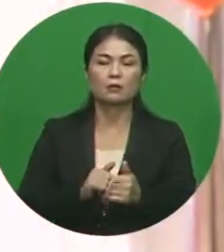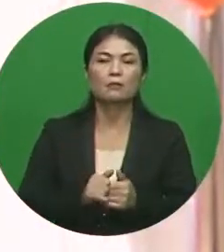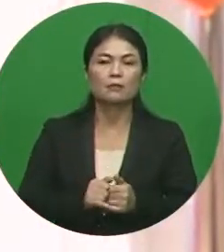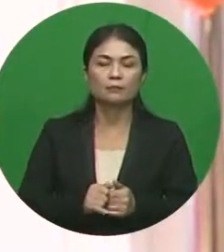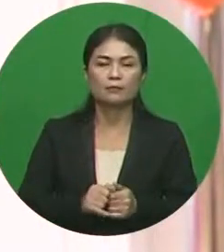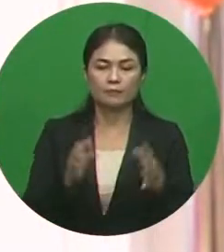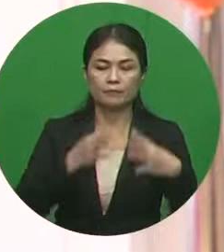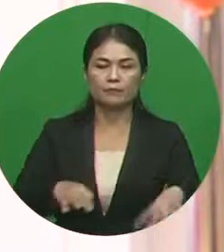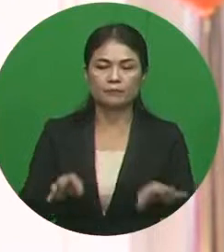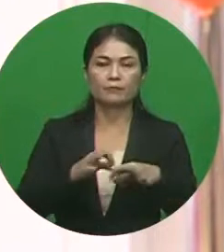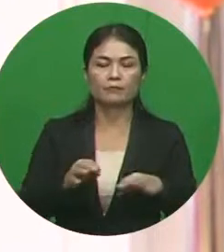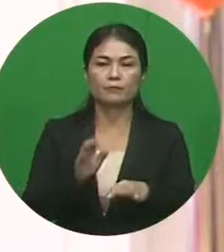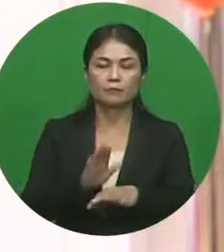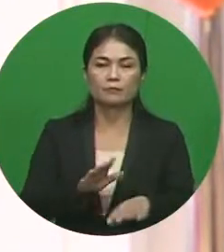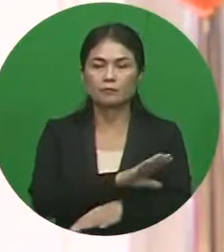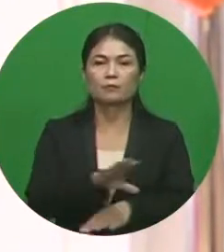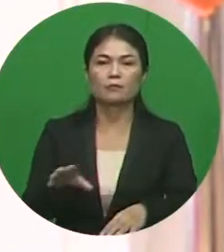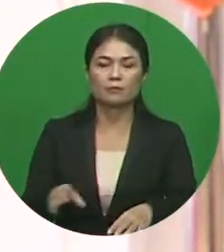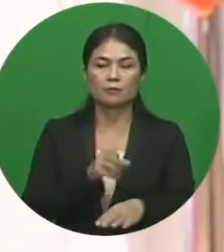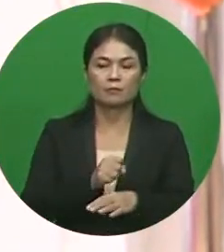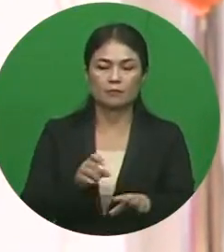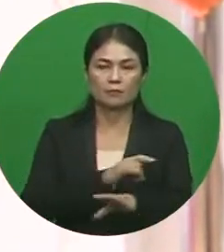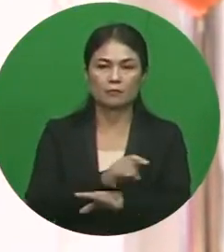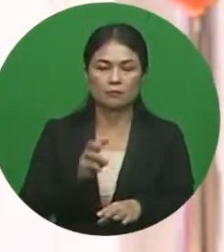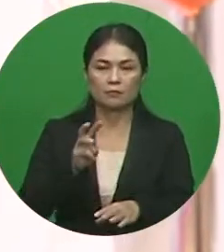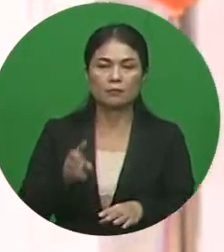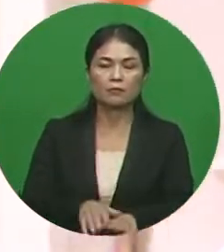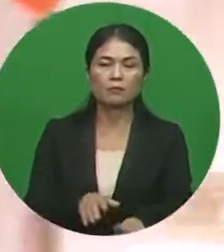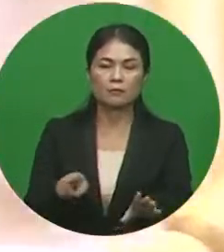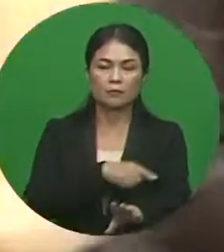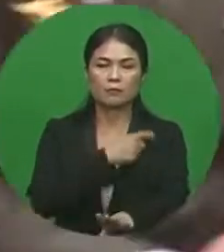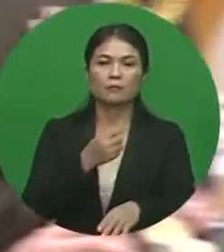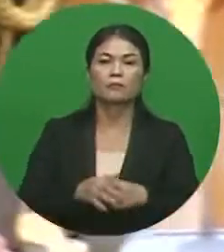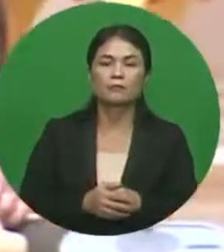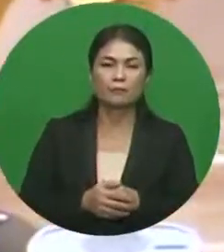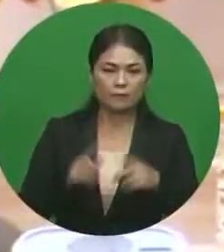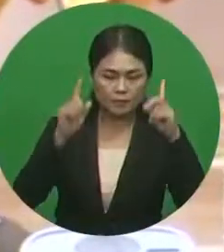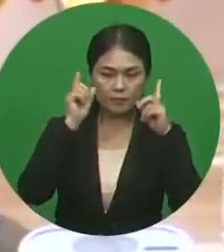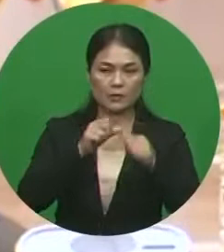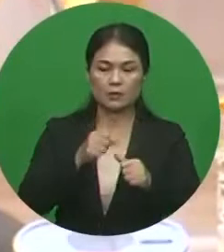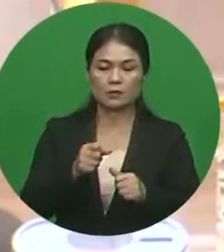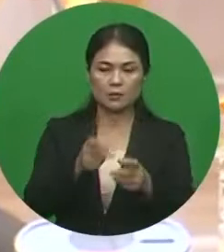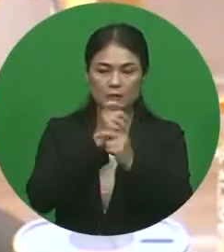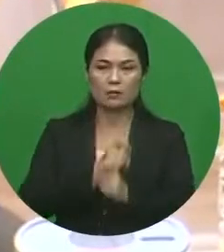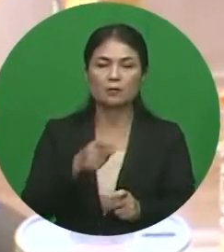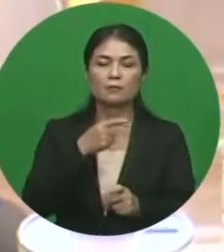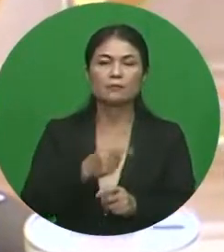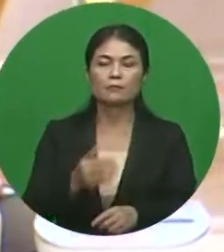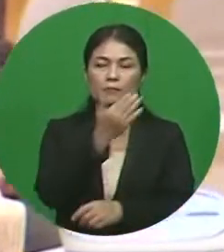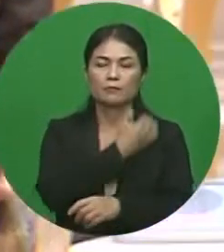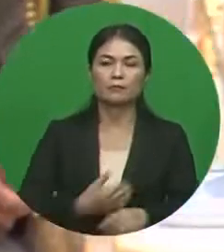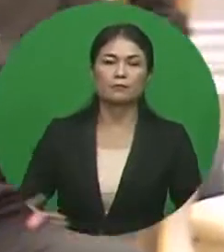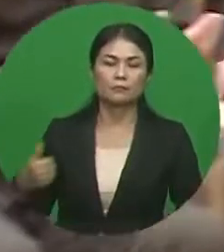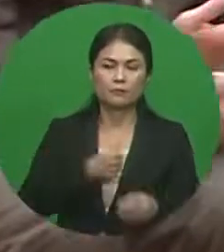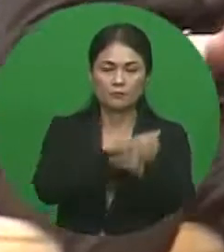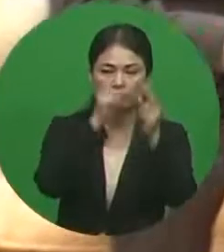ដ៏សំខាន់របស់កម្ពុជាសម្រាប់រយៈពេលវែងថែមទៀតផងឯកឧត្តមក៏បានគោរពជំរាបជូនសម្ដេចតេជោផង